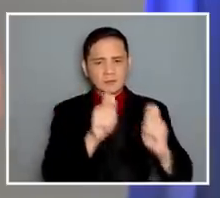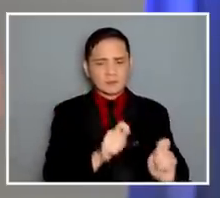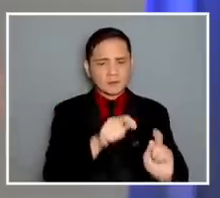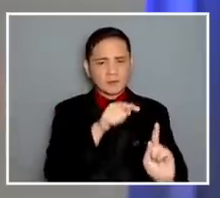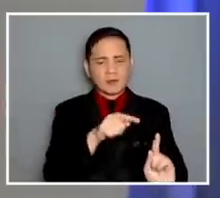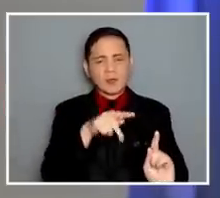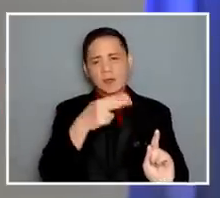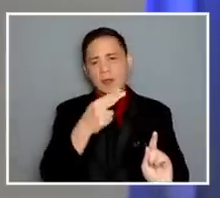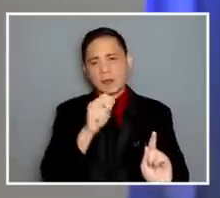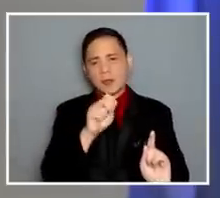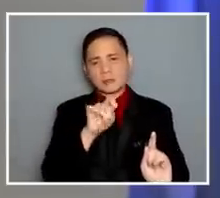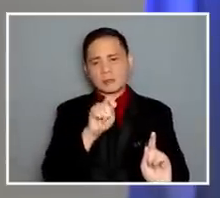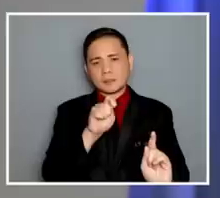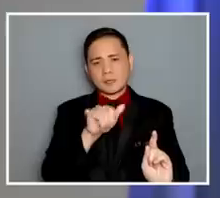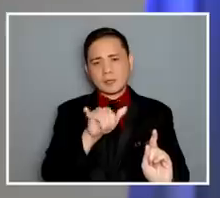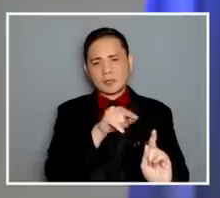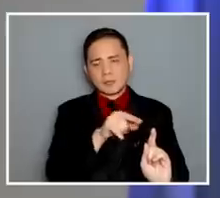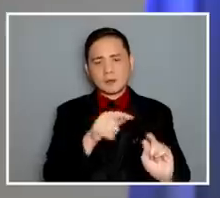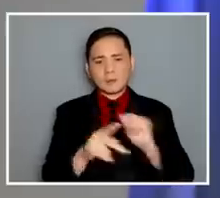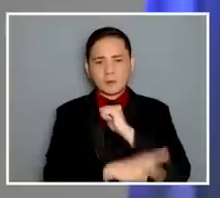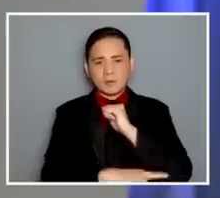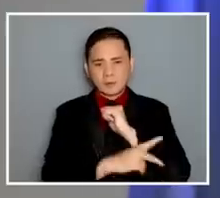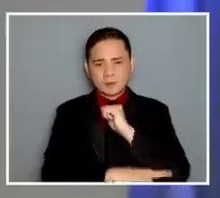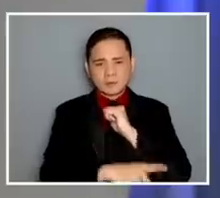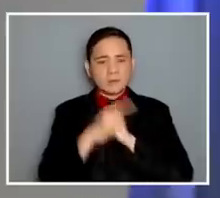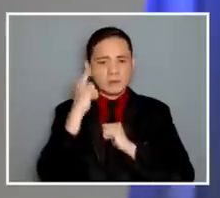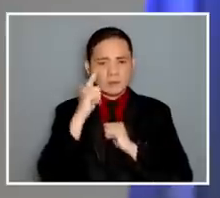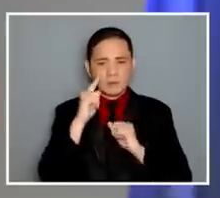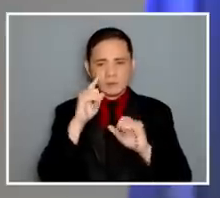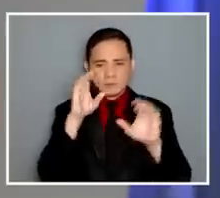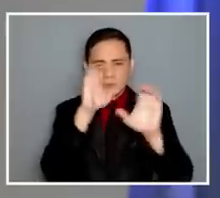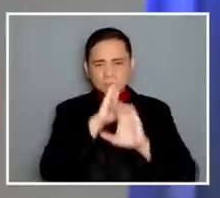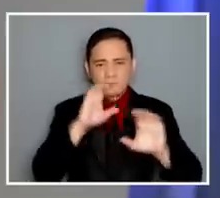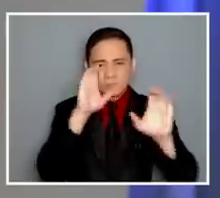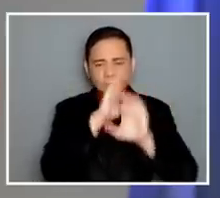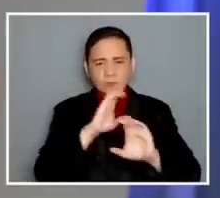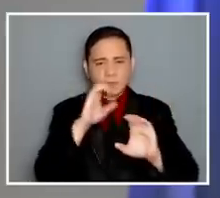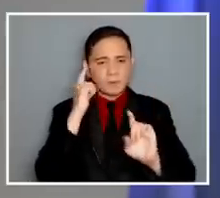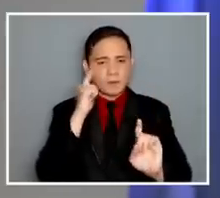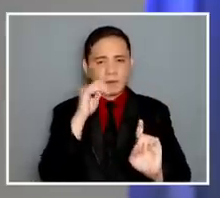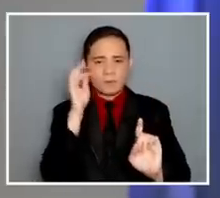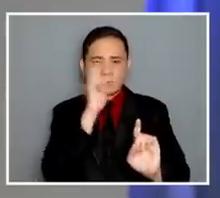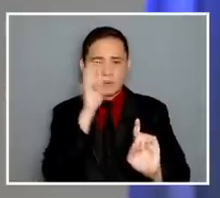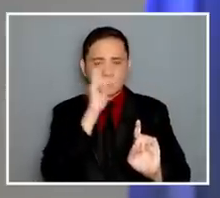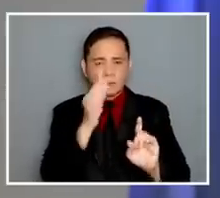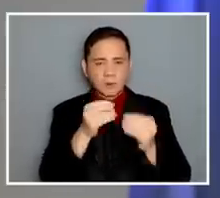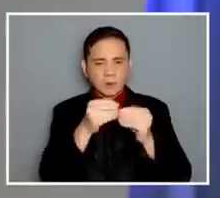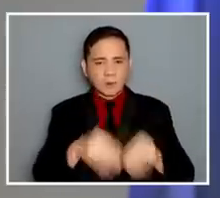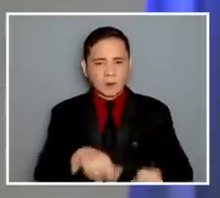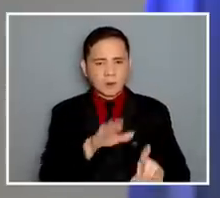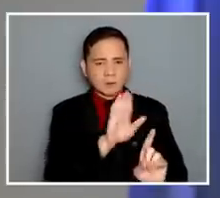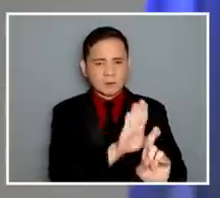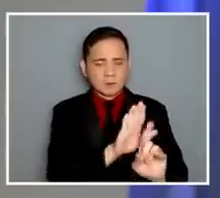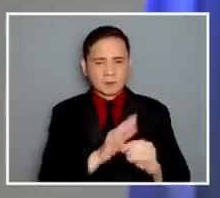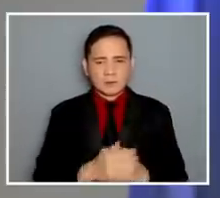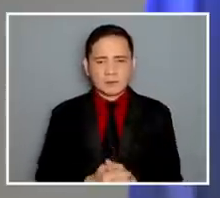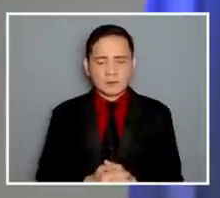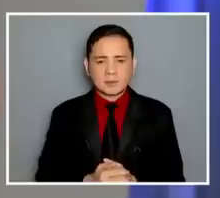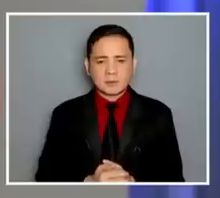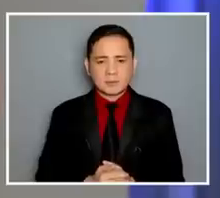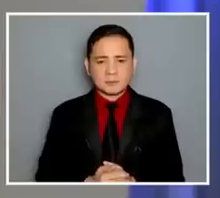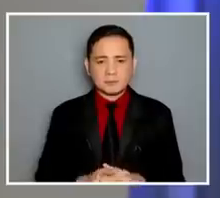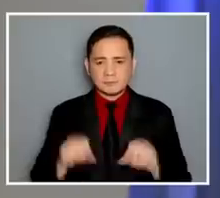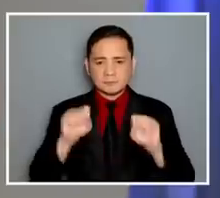contingent para tumulong sa paghahanap sa nawawalang Pinay at kanyang mga anak doon. Nakatakda namang magpadala